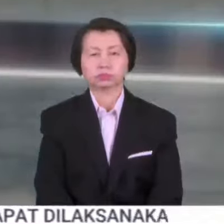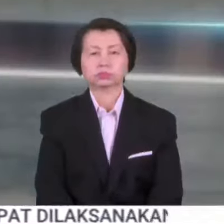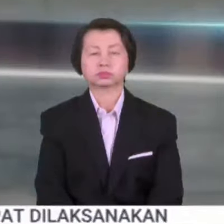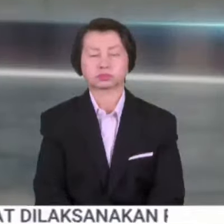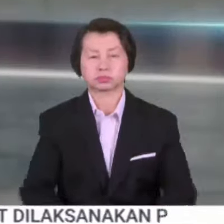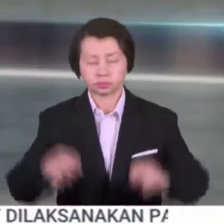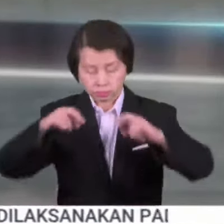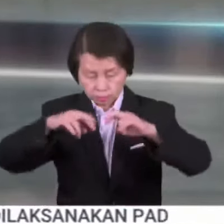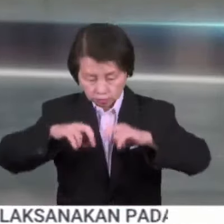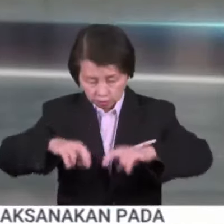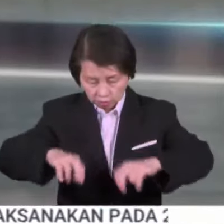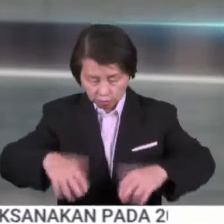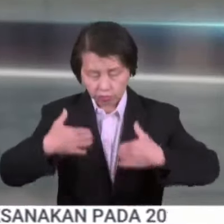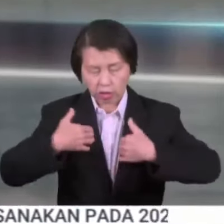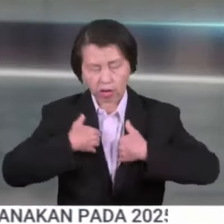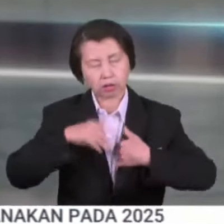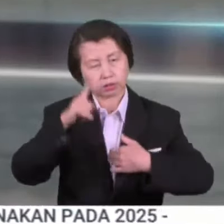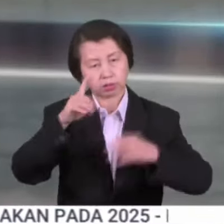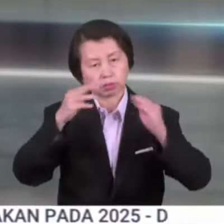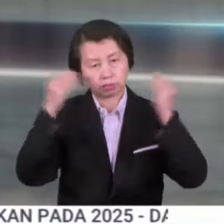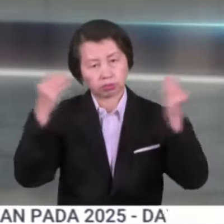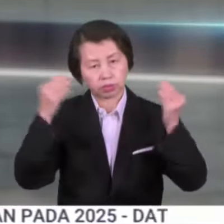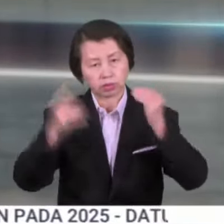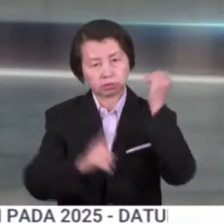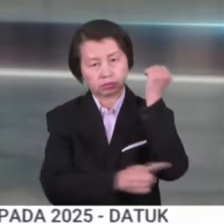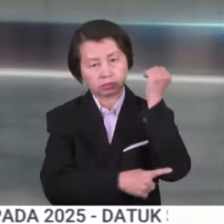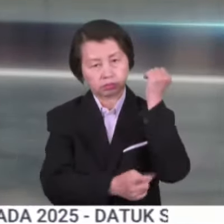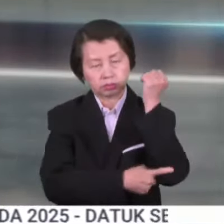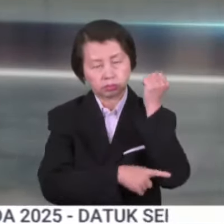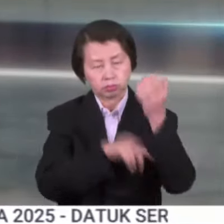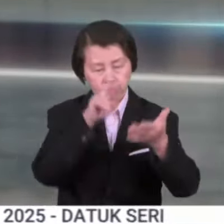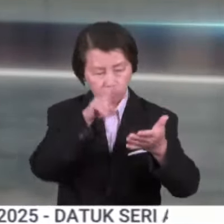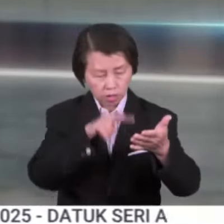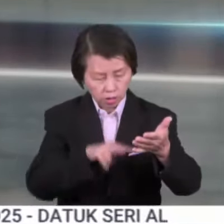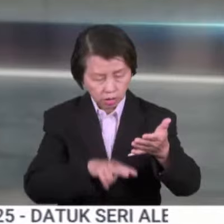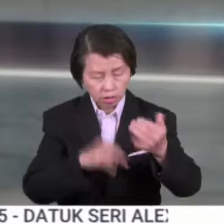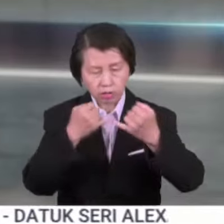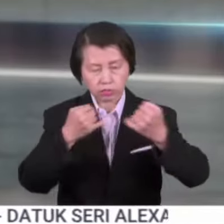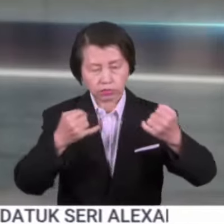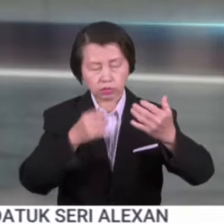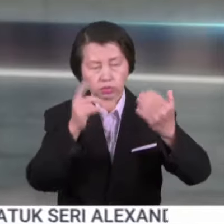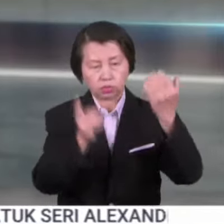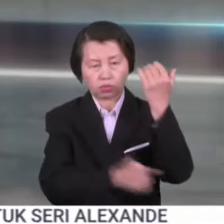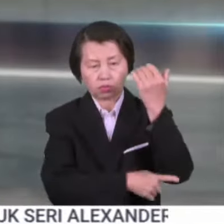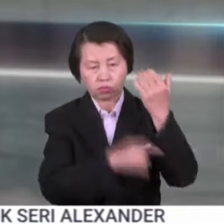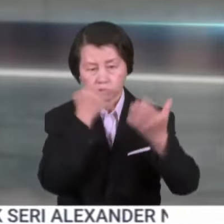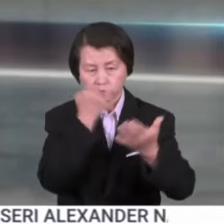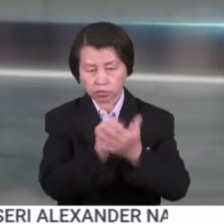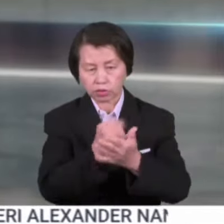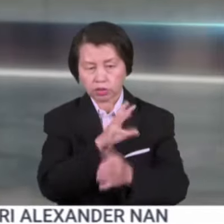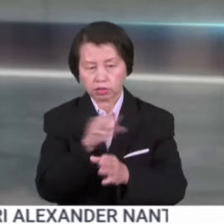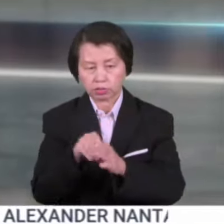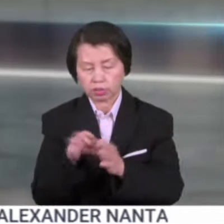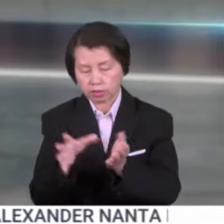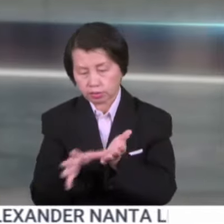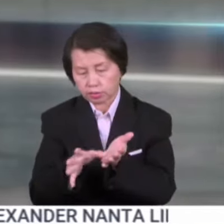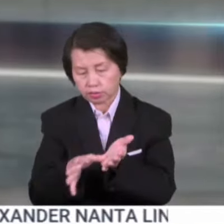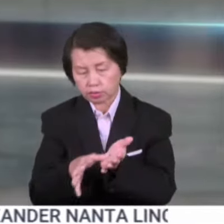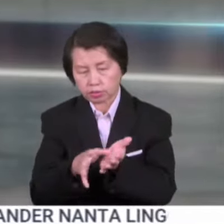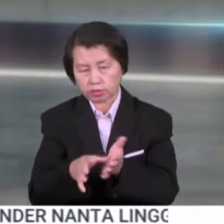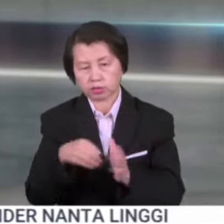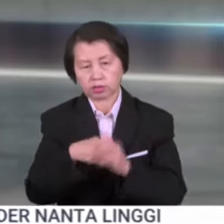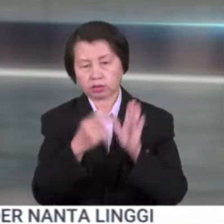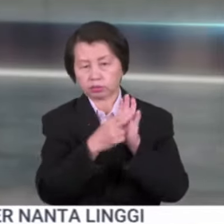kajian bagi mewujudkan sebuah majelis hukuman untuk meneliti semua hukuman kesalahan jinayah termasuk berkaitan dadah dalam